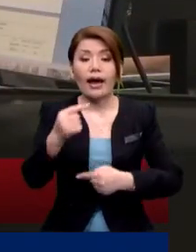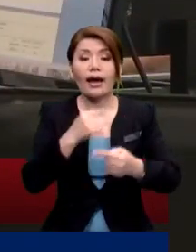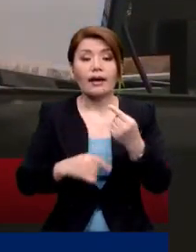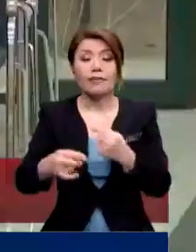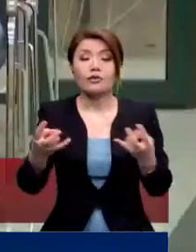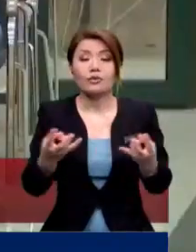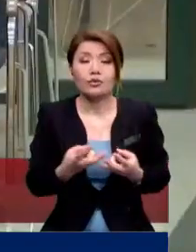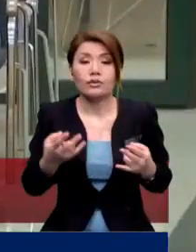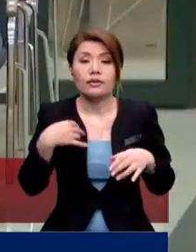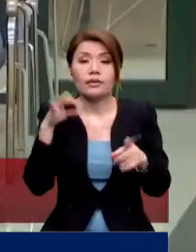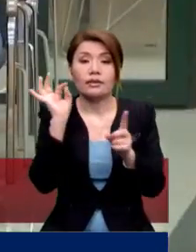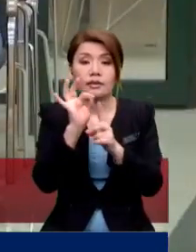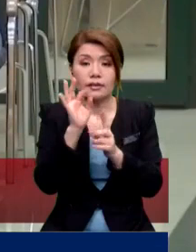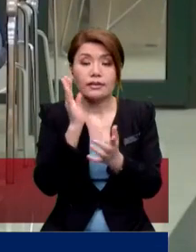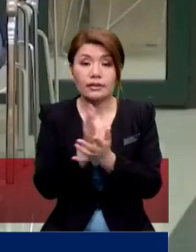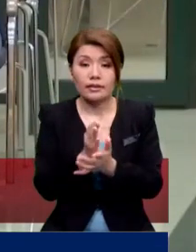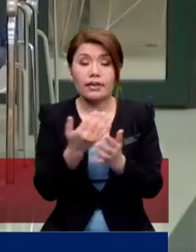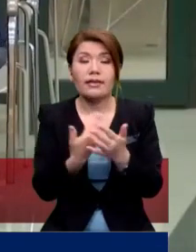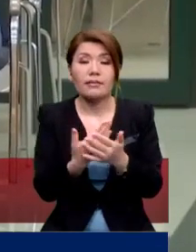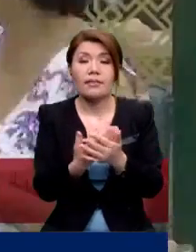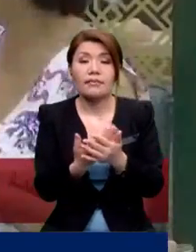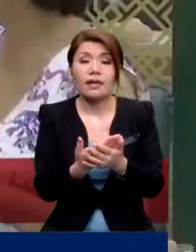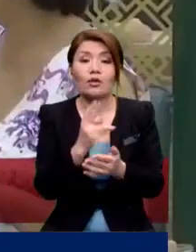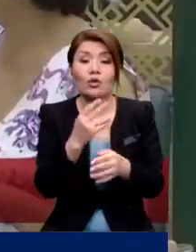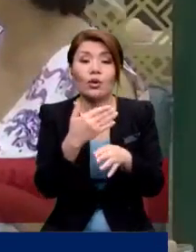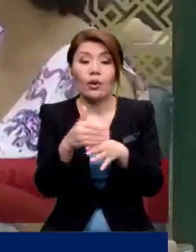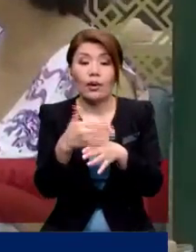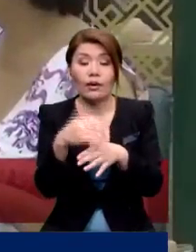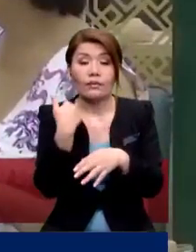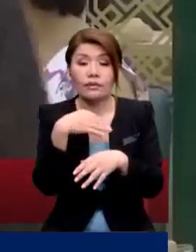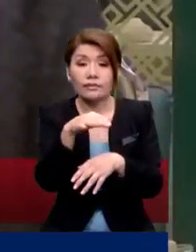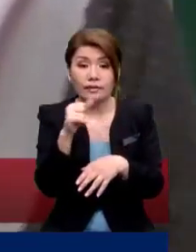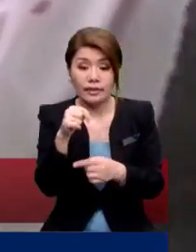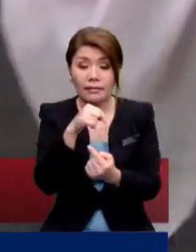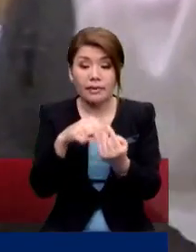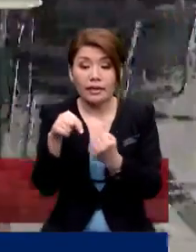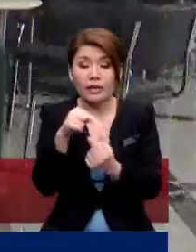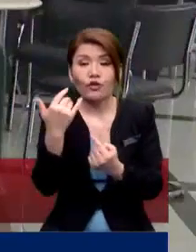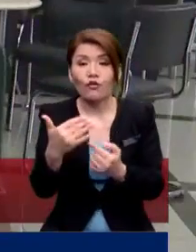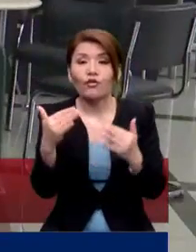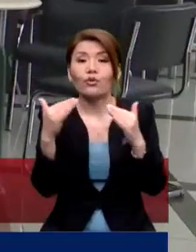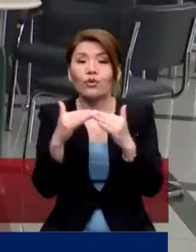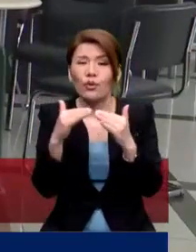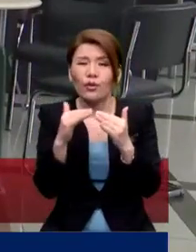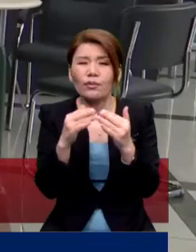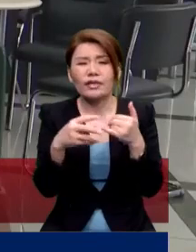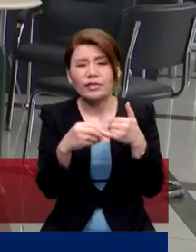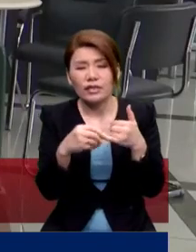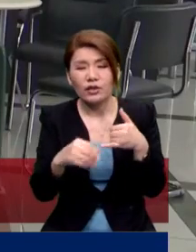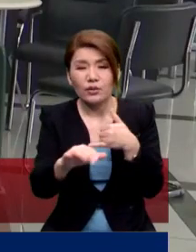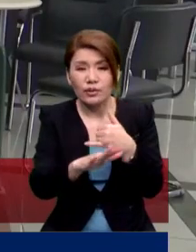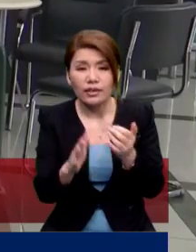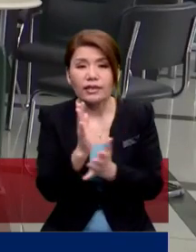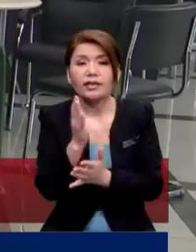айналымға енгізуді көздеп отыр. Мәселен, қарызын өтемеген бизнесмендердің кепілдікте тұрған мүліктері бар. Жер учаскесі,